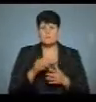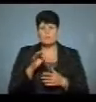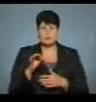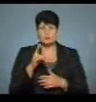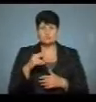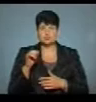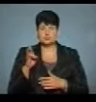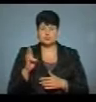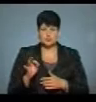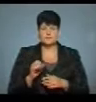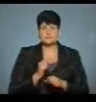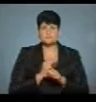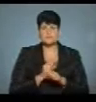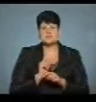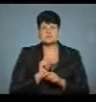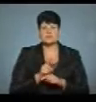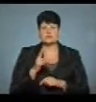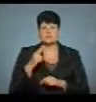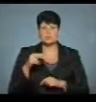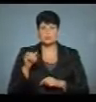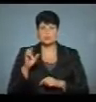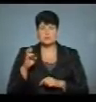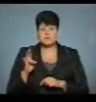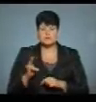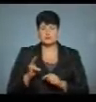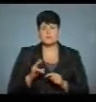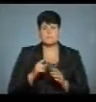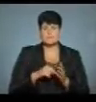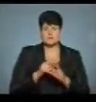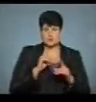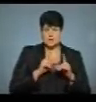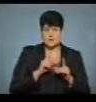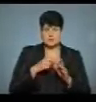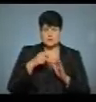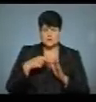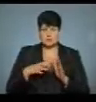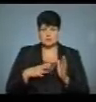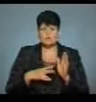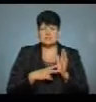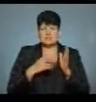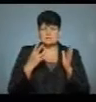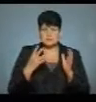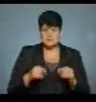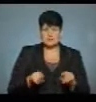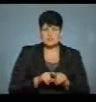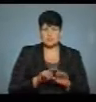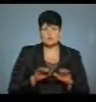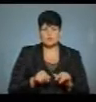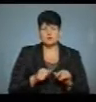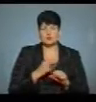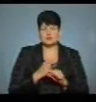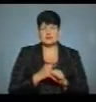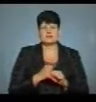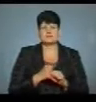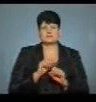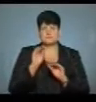на замовлення Дубинської міської ради. Зйомки тривали 7 днів. Стільки ж часу зайняв і монтаж фільму. Це як візитівка, як туристична,